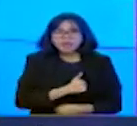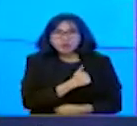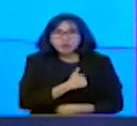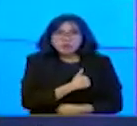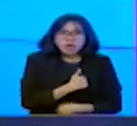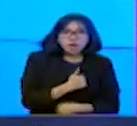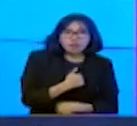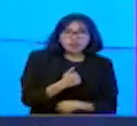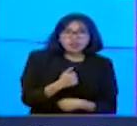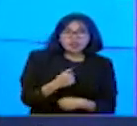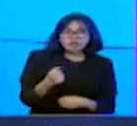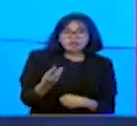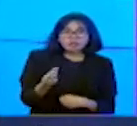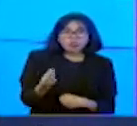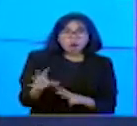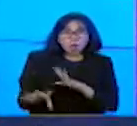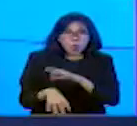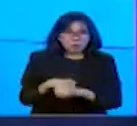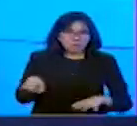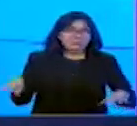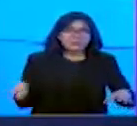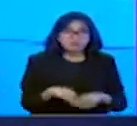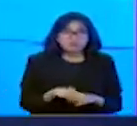Kejeblos Bansos.